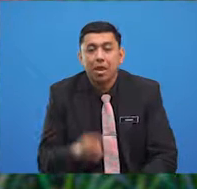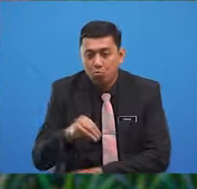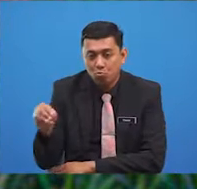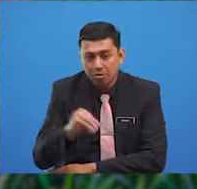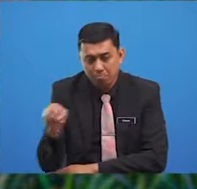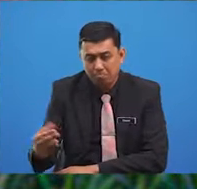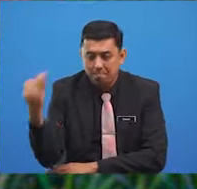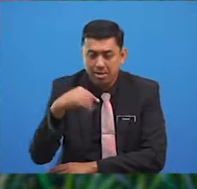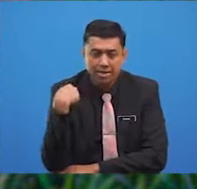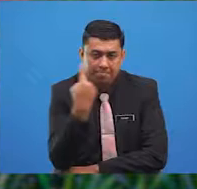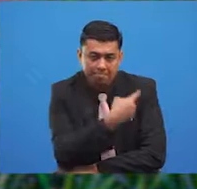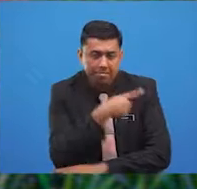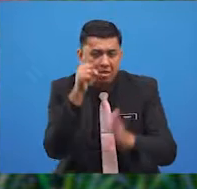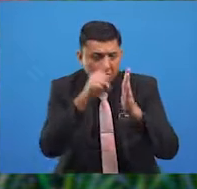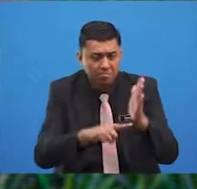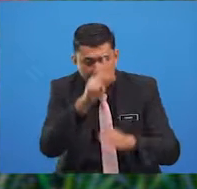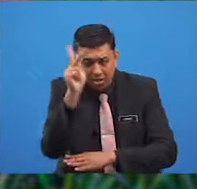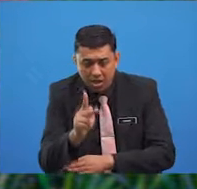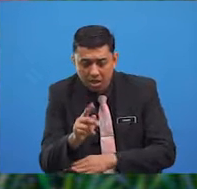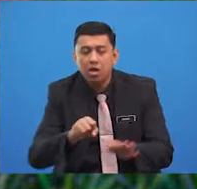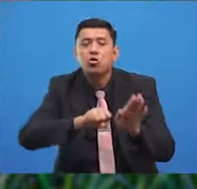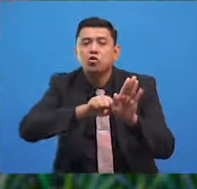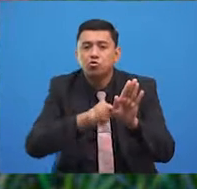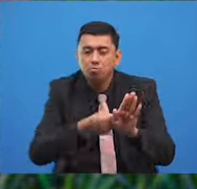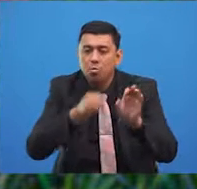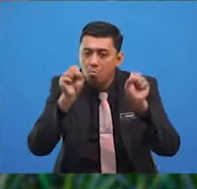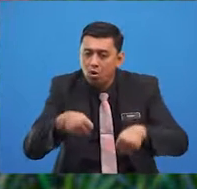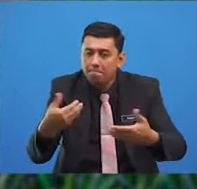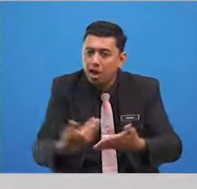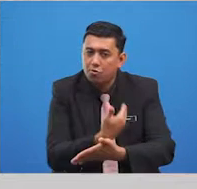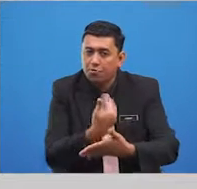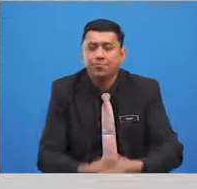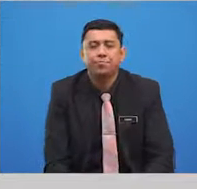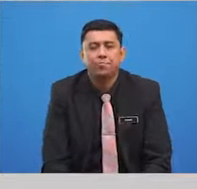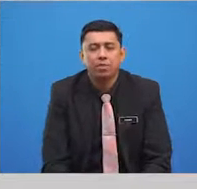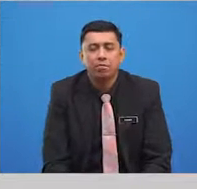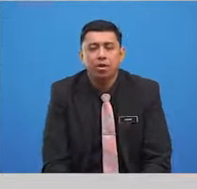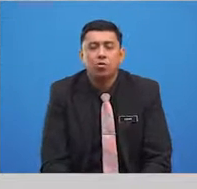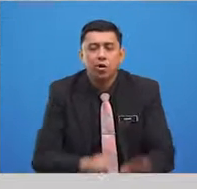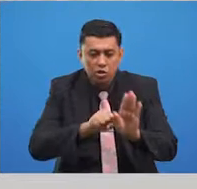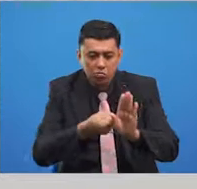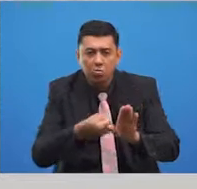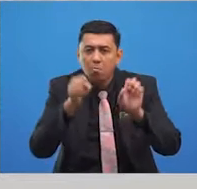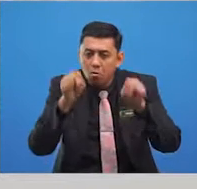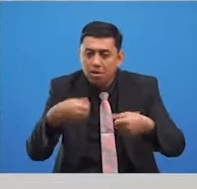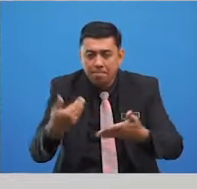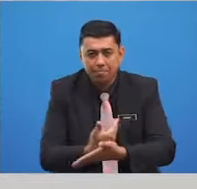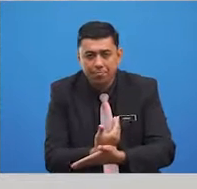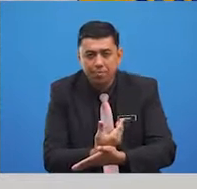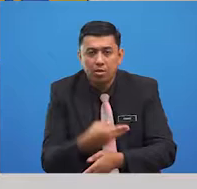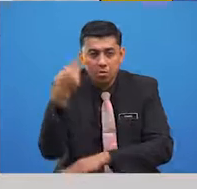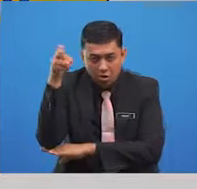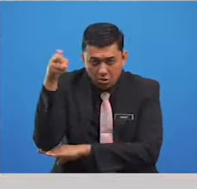Murid-murid, mari kita lihat apakah sumber boleh baharu. Sumber boleh baharu ialah